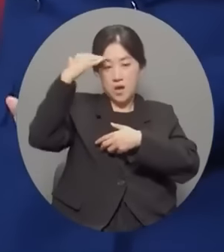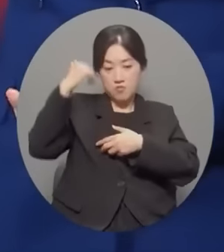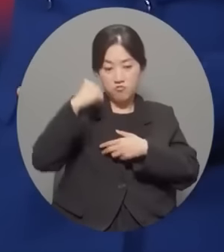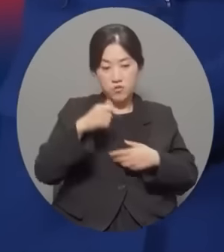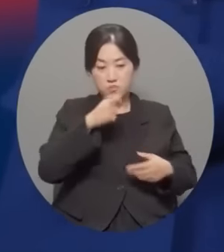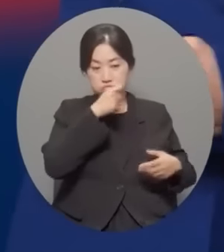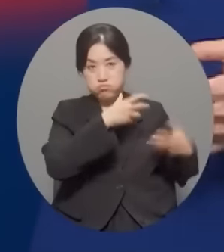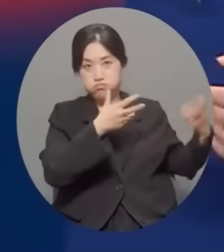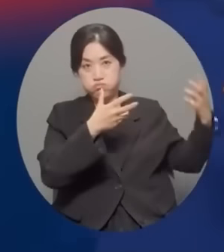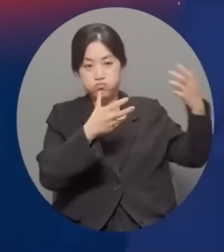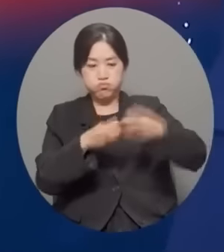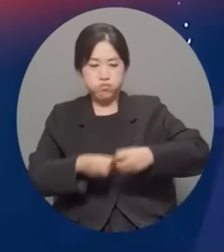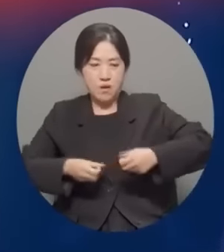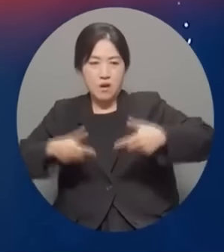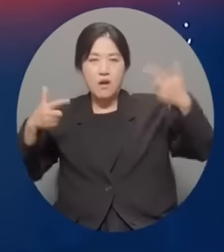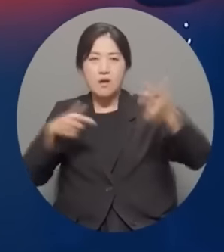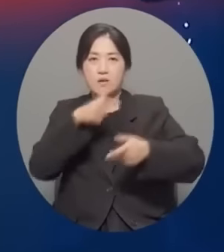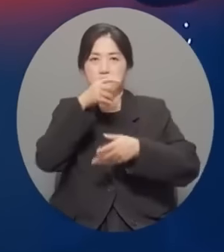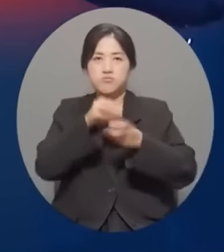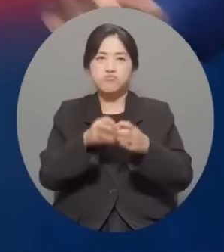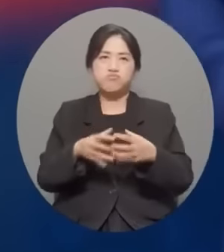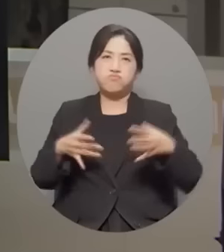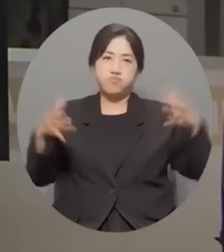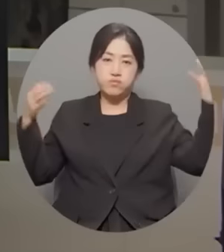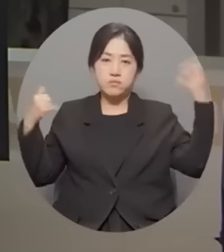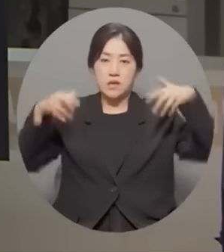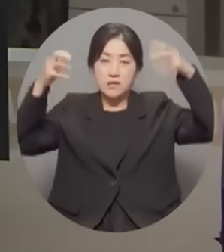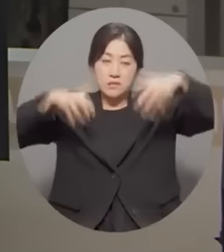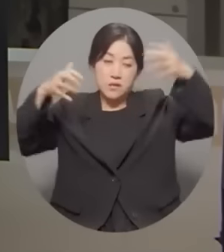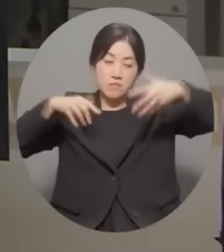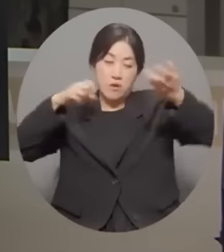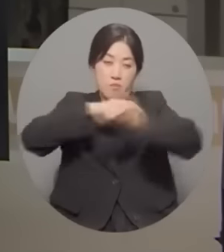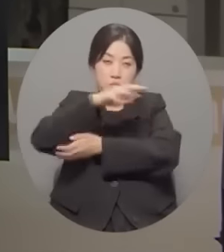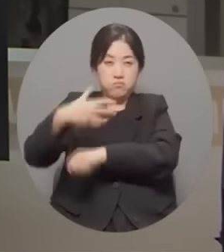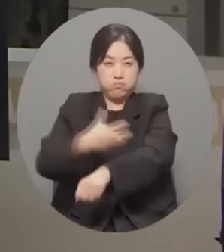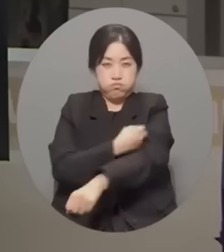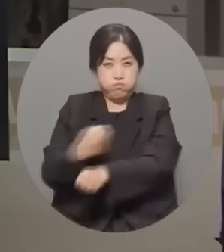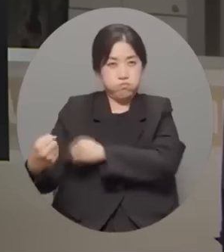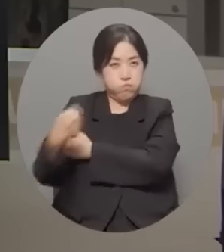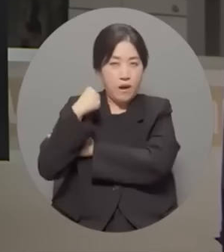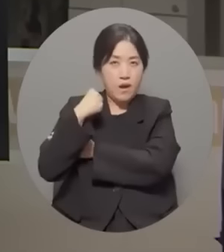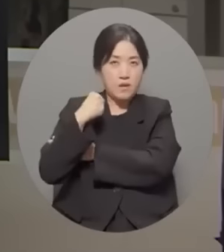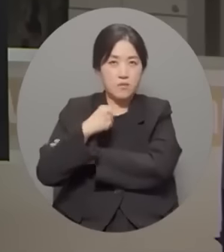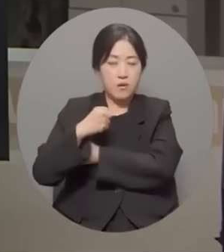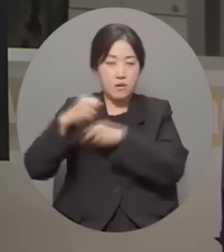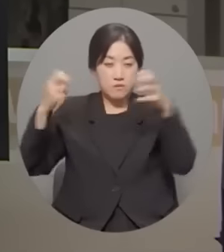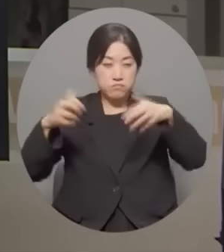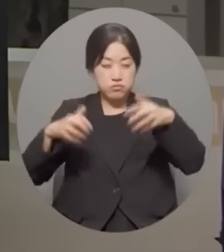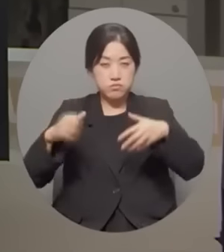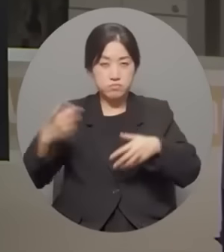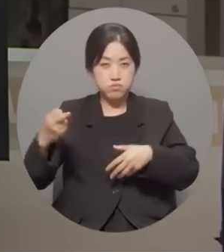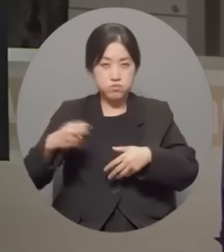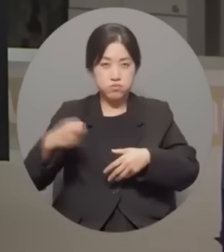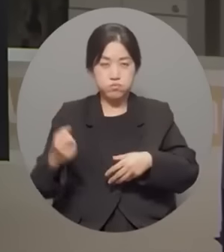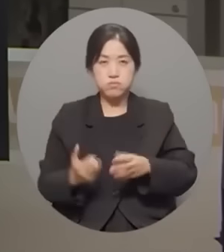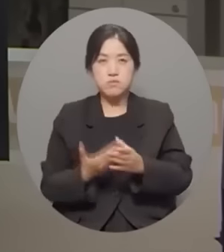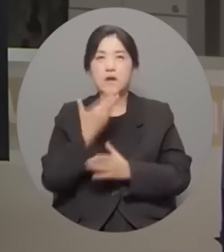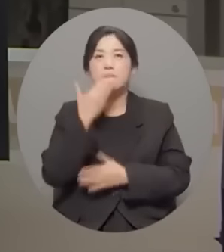수증기가 급증할 가능성이 큽니다. 장마와 폭우구름의 위력이 강해지고 출현 횟수도 증가할 것으로